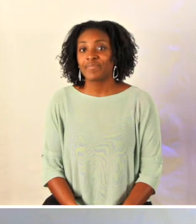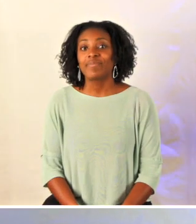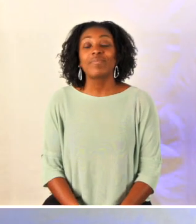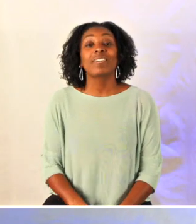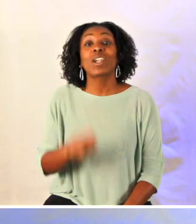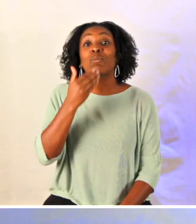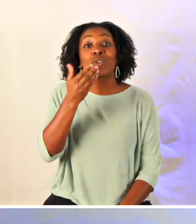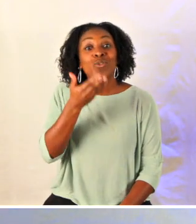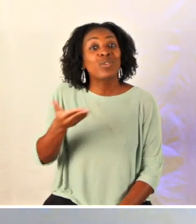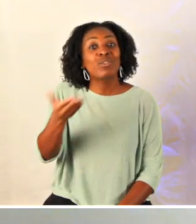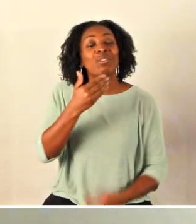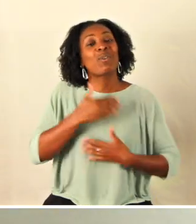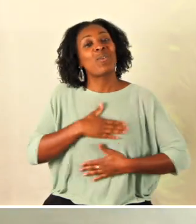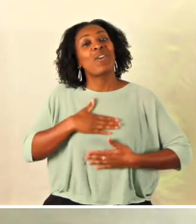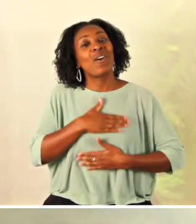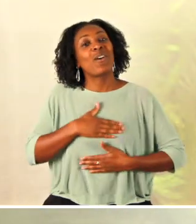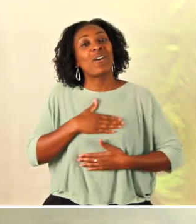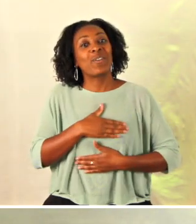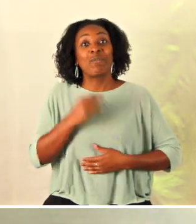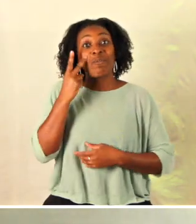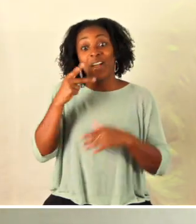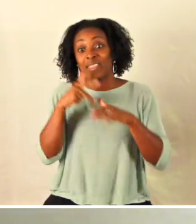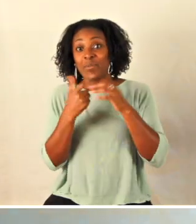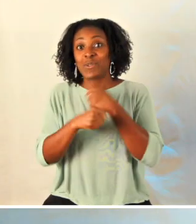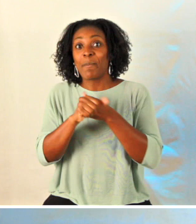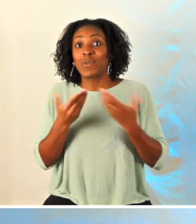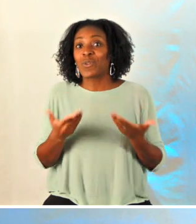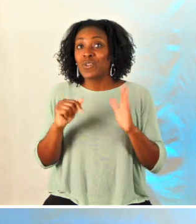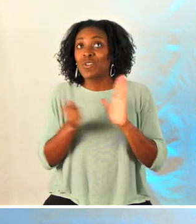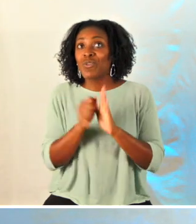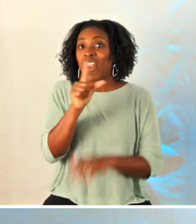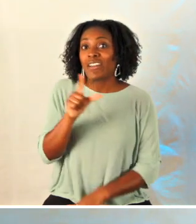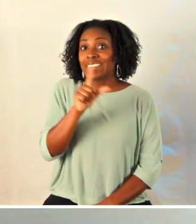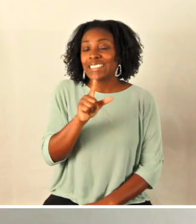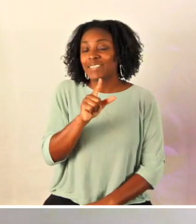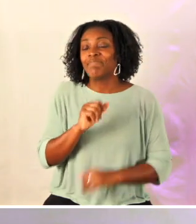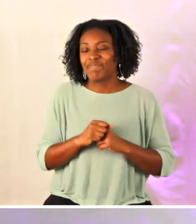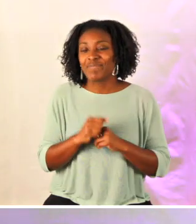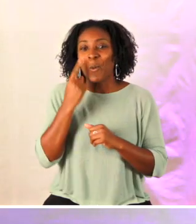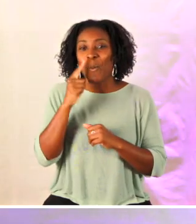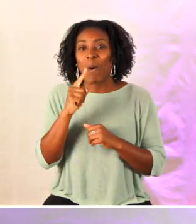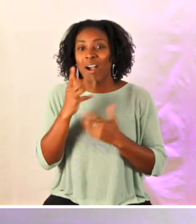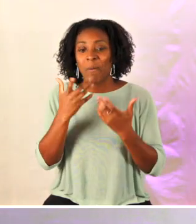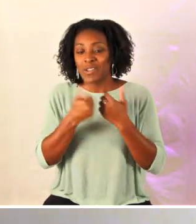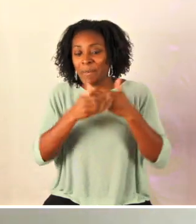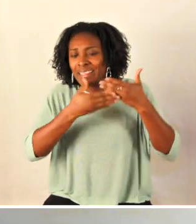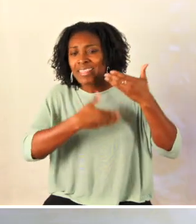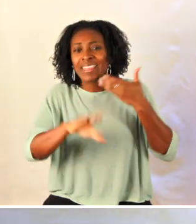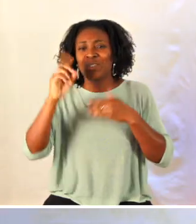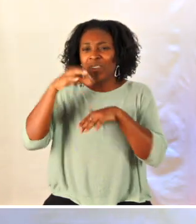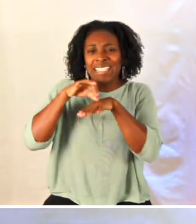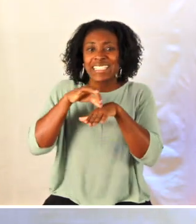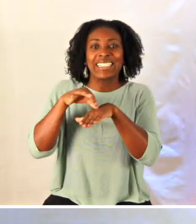Eh bien, bonjour à tous et à toutes, content de vous retrouver en ce début de semaine. Nous sommes lundi et on croit que bien toute cette semaine encore, le Seigneur va nous conduire et